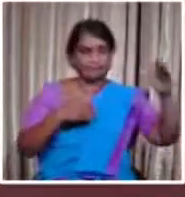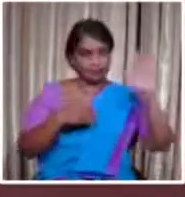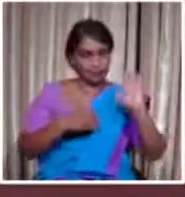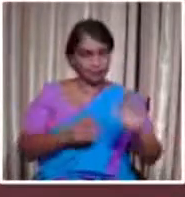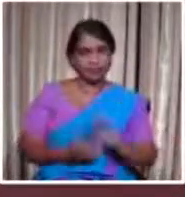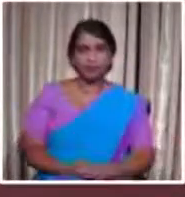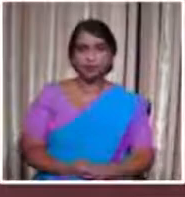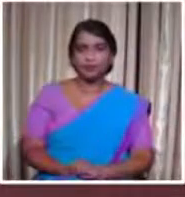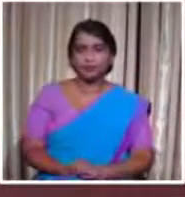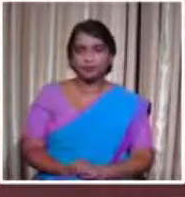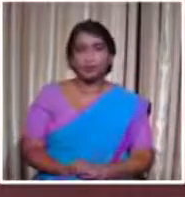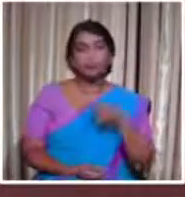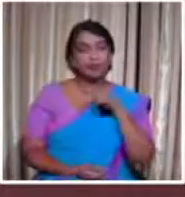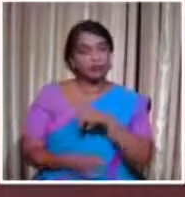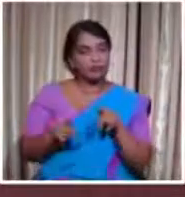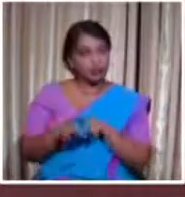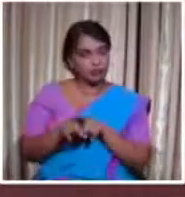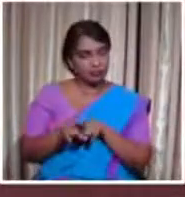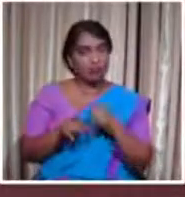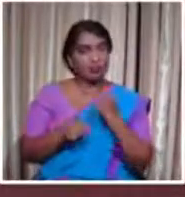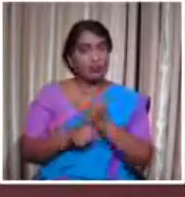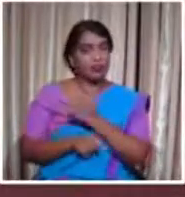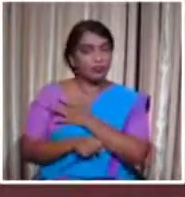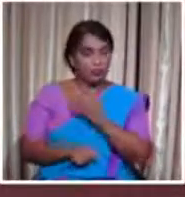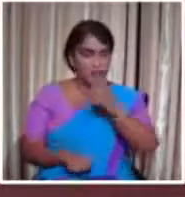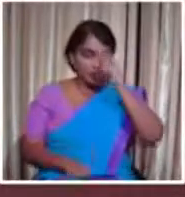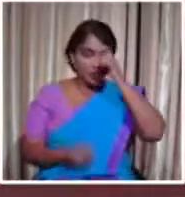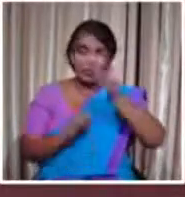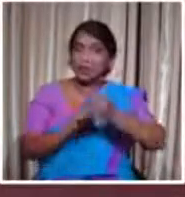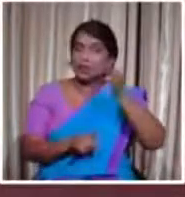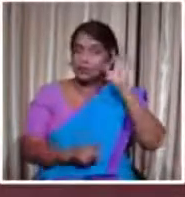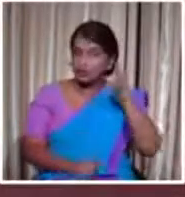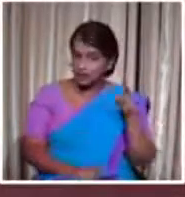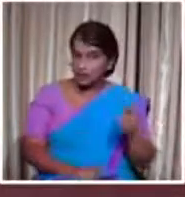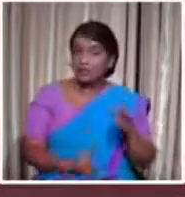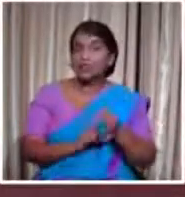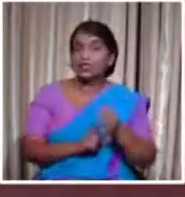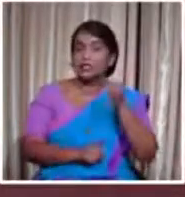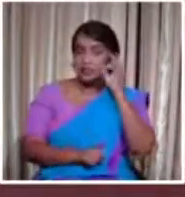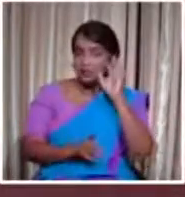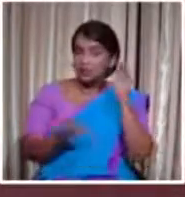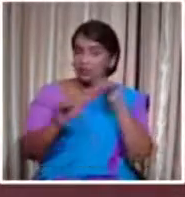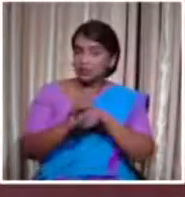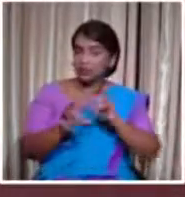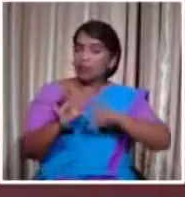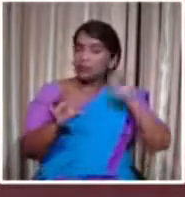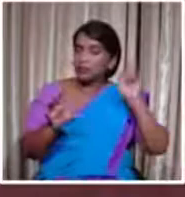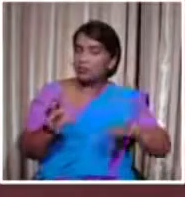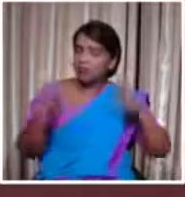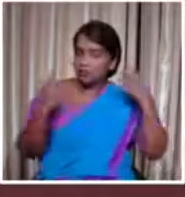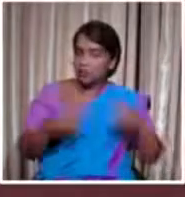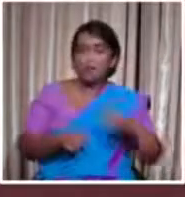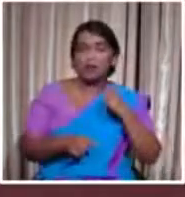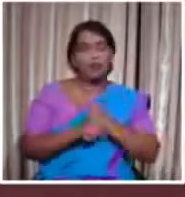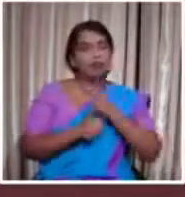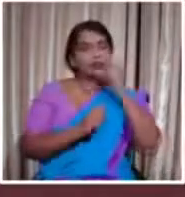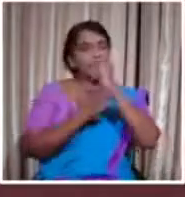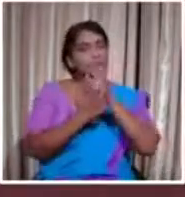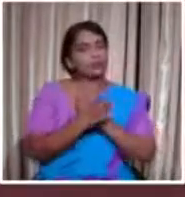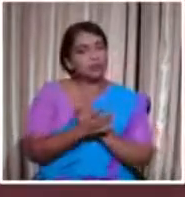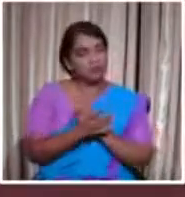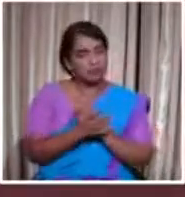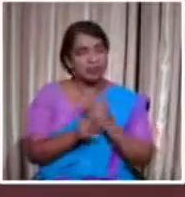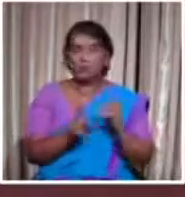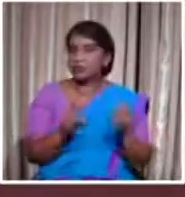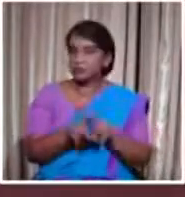බව. මේ වෙන විට ගෝඨාභය රාජපක්ෂ ජනාධිපතිතුමා ජනාධිපති ධූරයෙන් ඉල්ලා අස්වෙලා ආණ්ඩු ක්‍රම ව්‍යවස්ථාවට